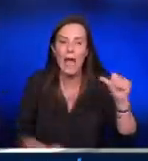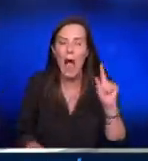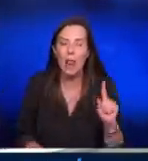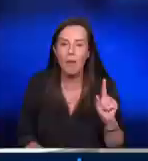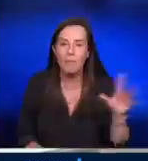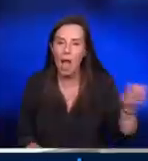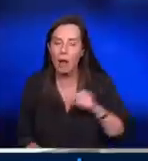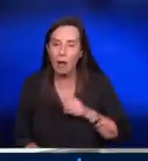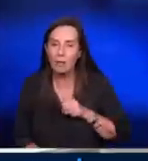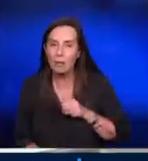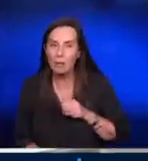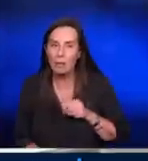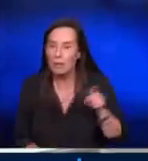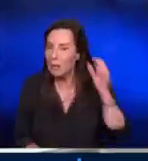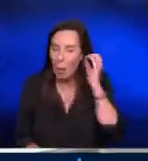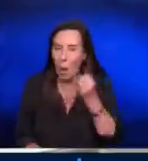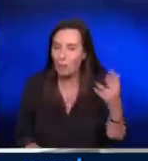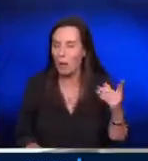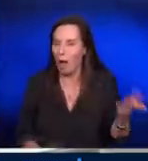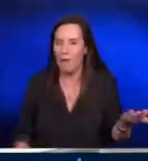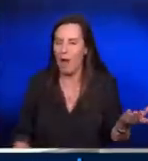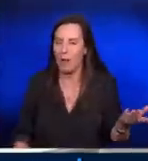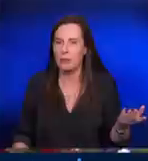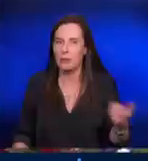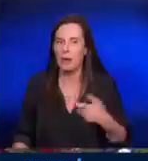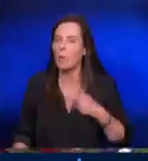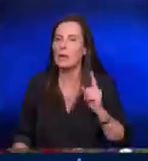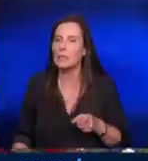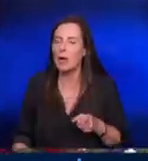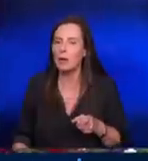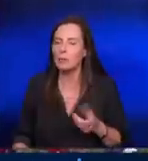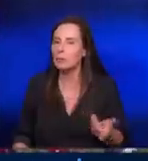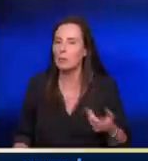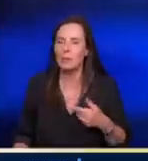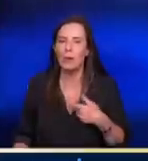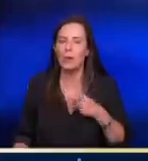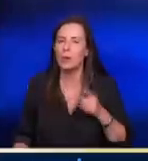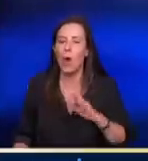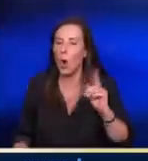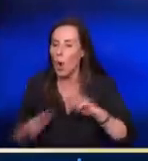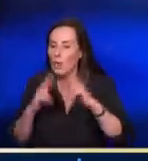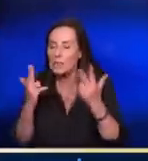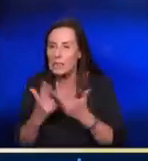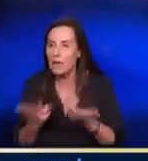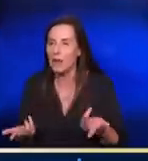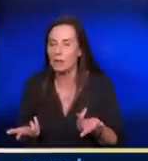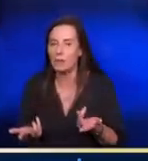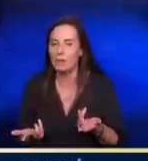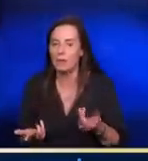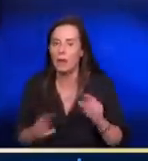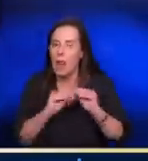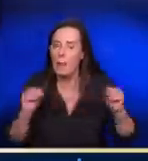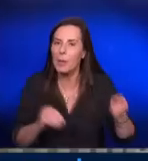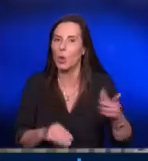ממכללה, שכאדם היא אדם נהדר, אבל מה שזה מצריך מאיתנו זה התגייסות של כל צוות המדעים לחניכה